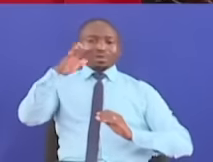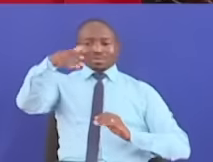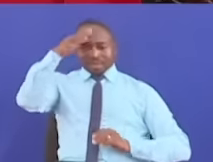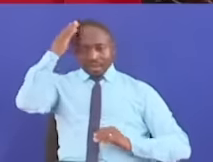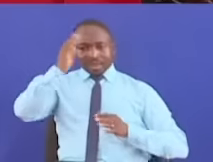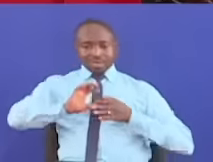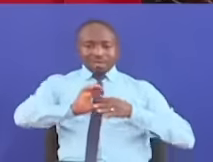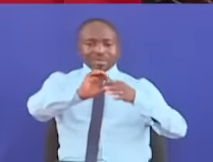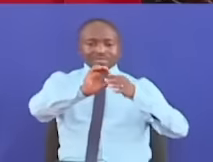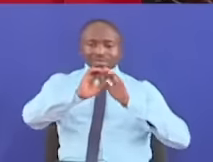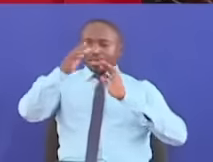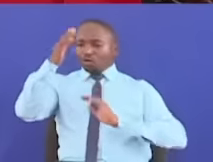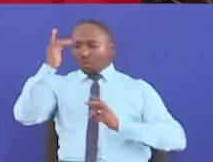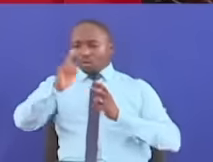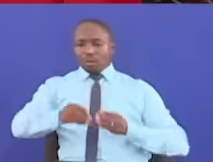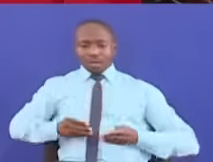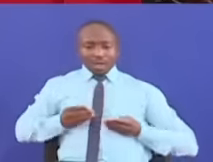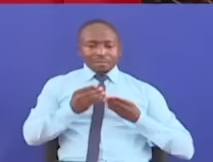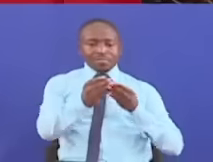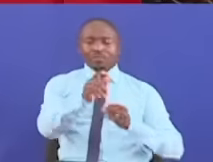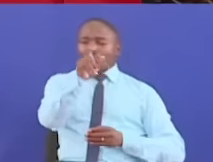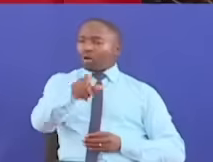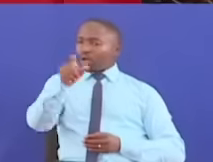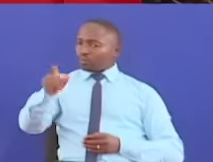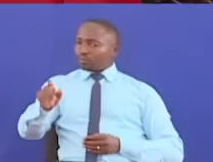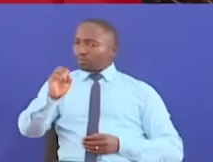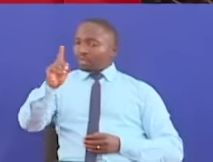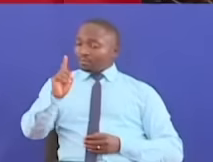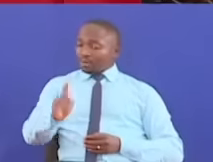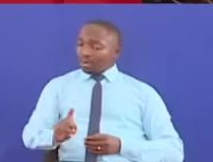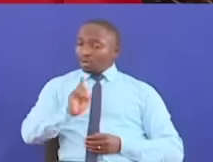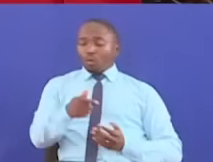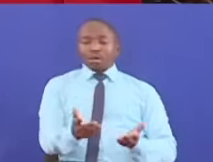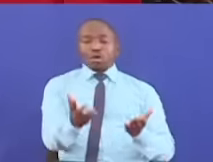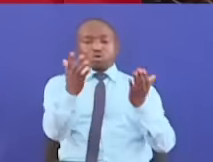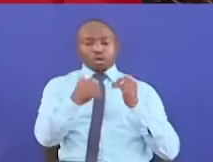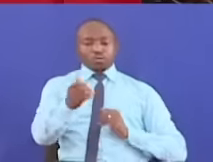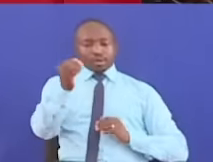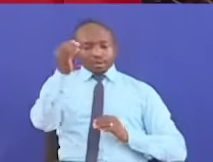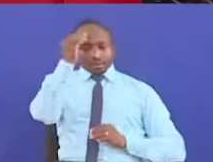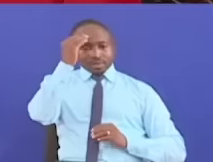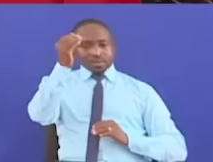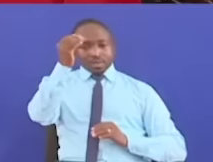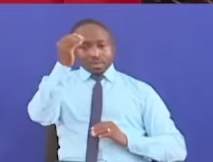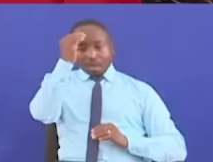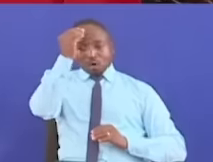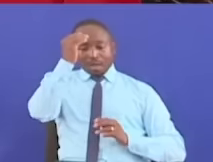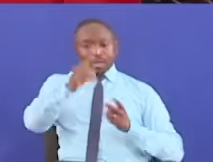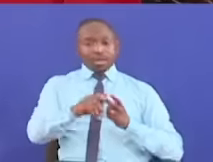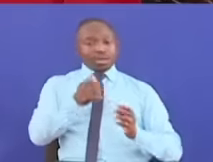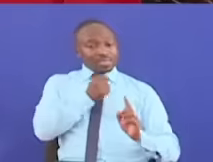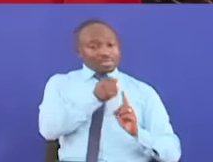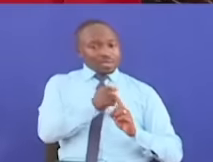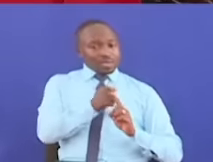wenews umma wanaka watu amba pamoja na uwe wa kita aluma naom Sana n Kazi